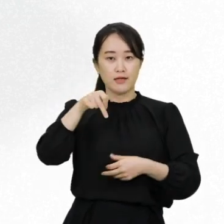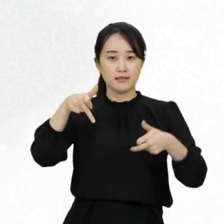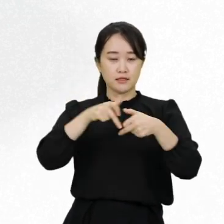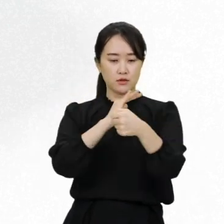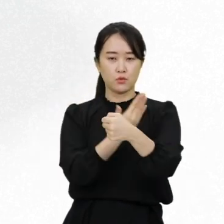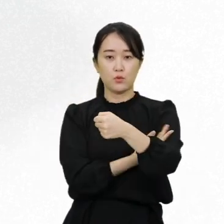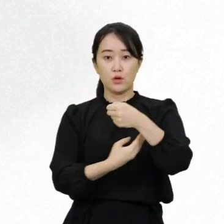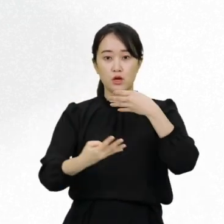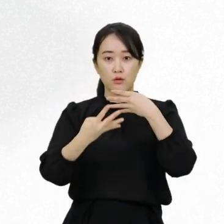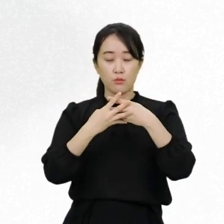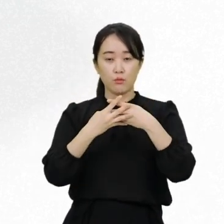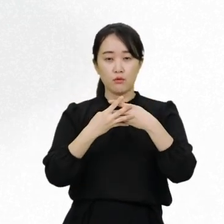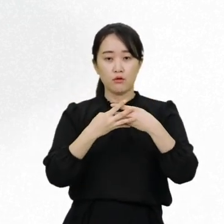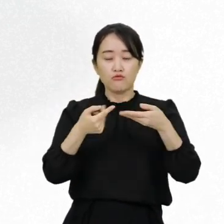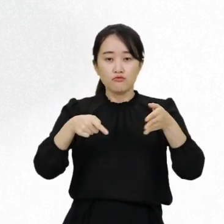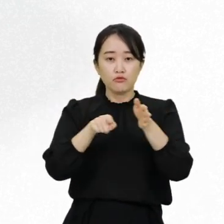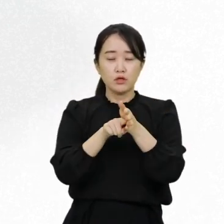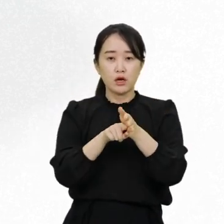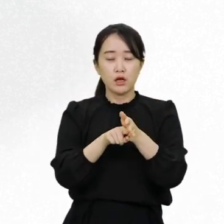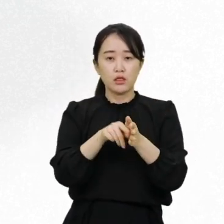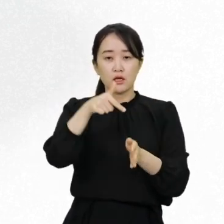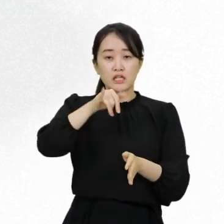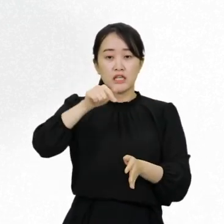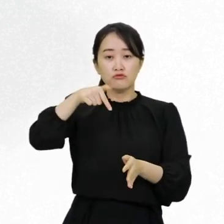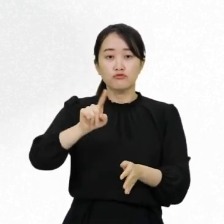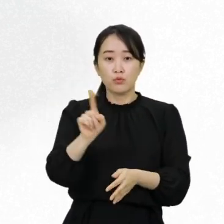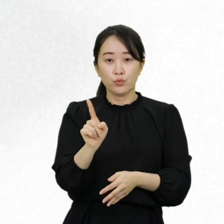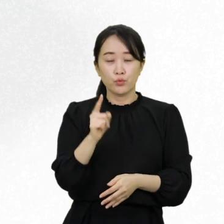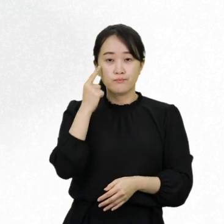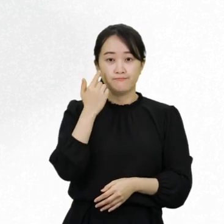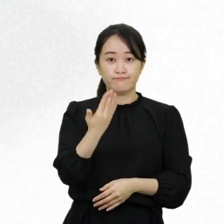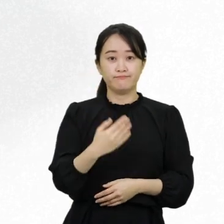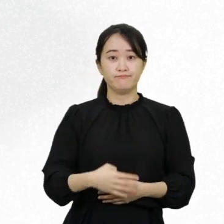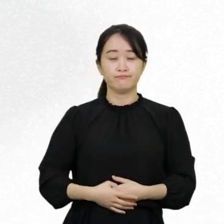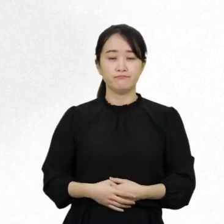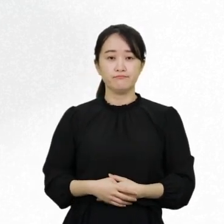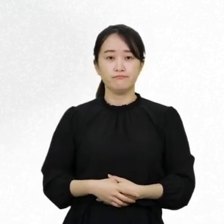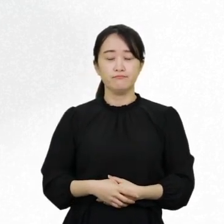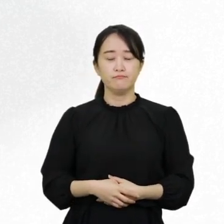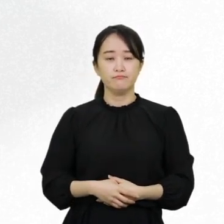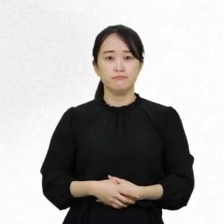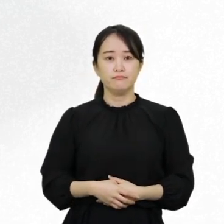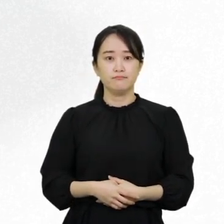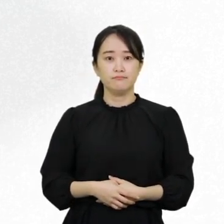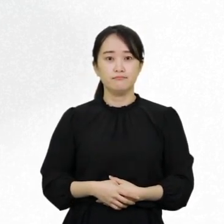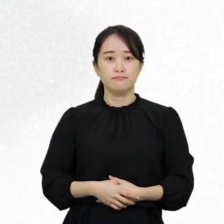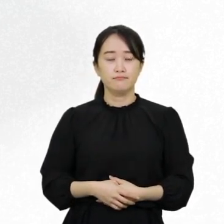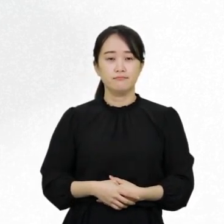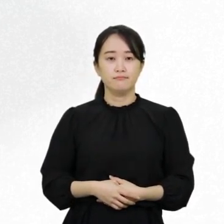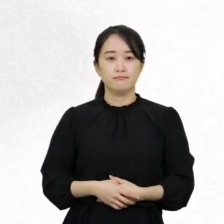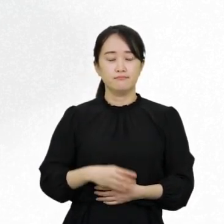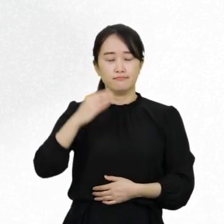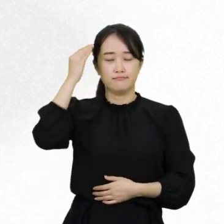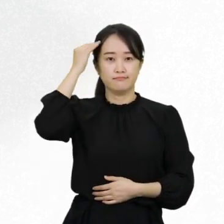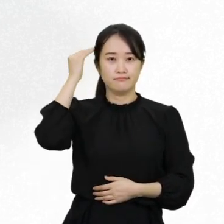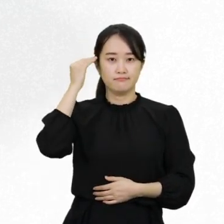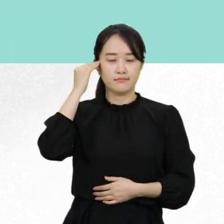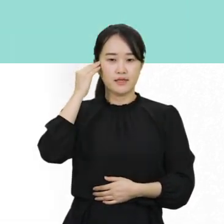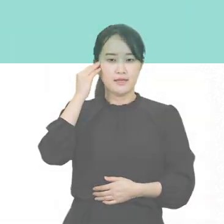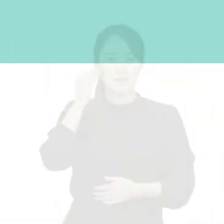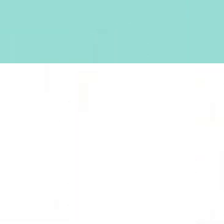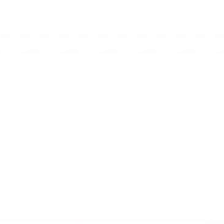시민사회, 특히 장애인과 관련된 단체를 모니터링 과정에 충분히 포함하고 참여시켜야 합니다.